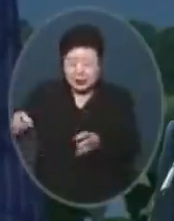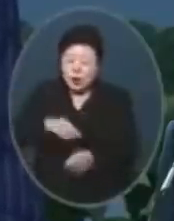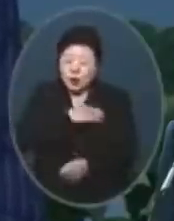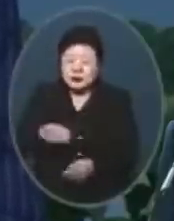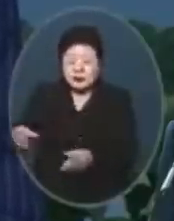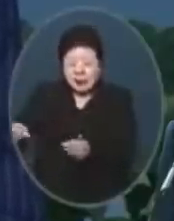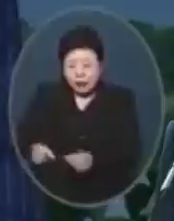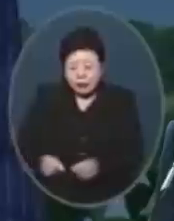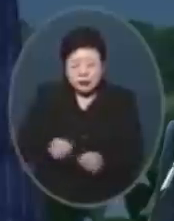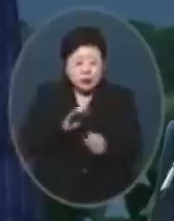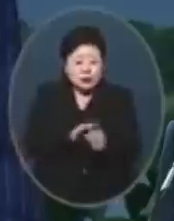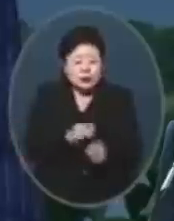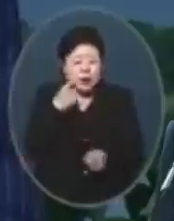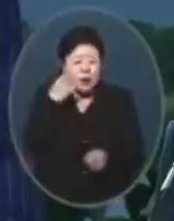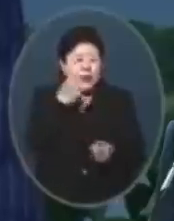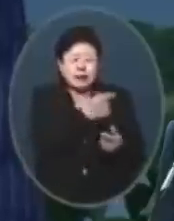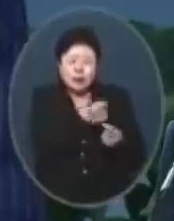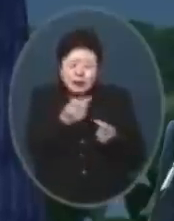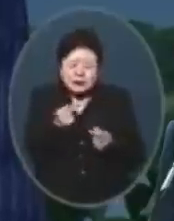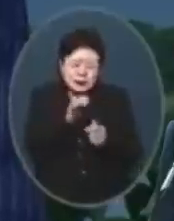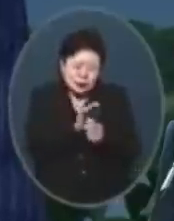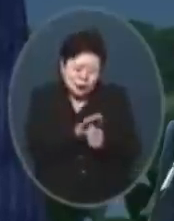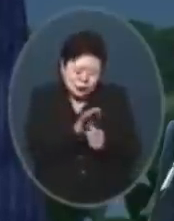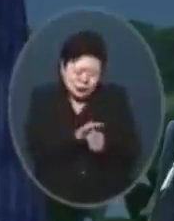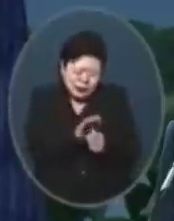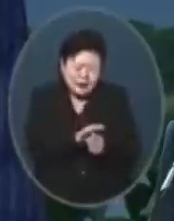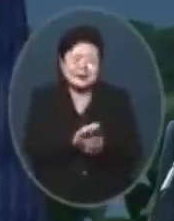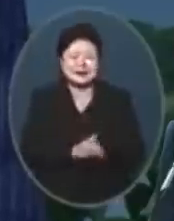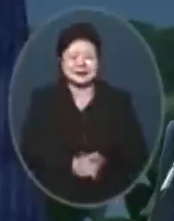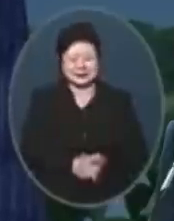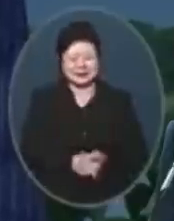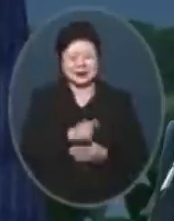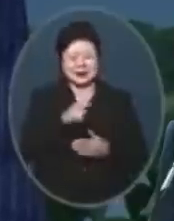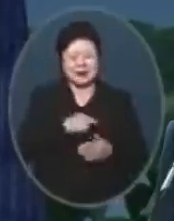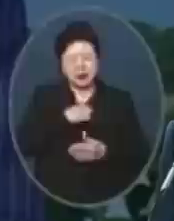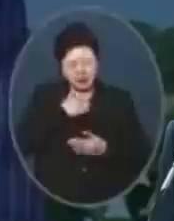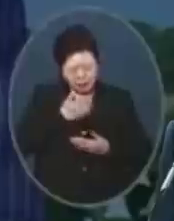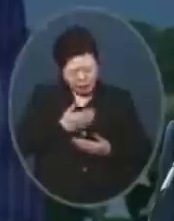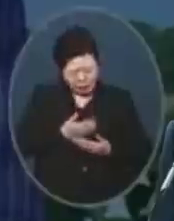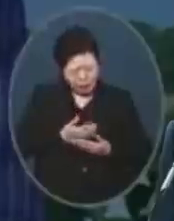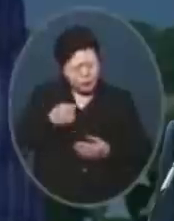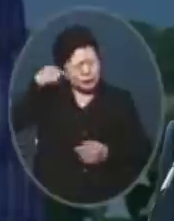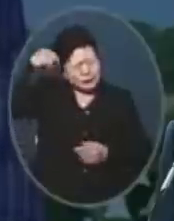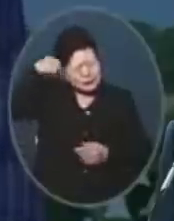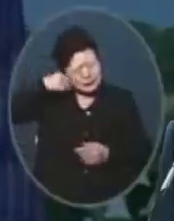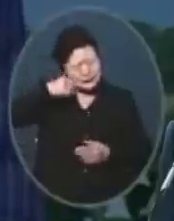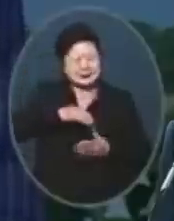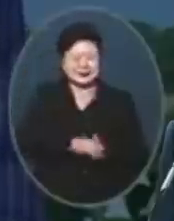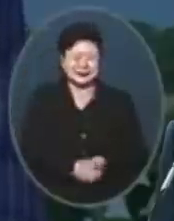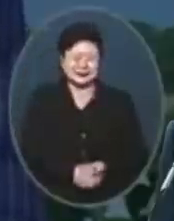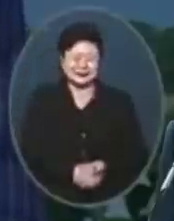이럴 때도 역시 어머니 같이 돌봐주시는구나 마음에 감동을 느꼈습니다.